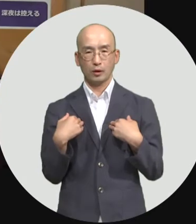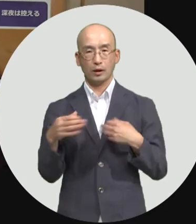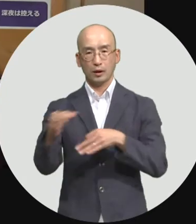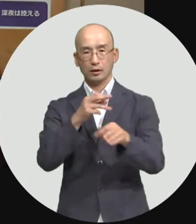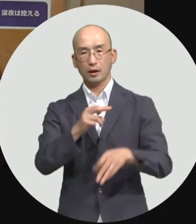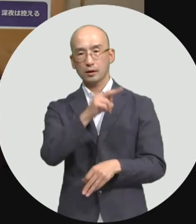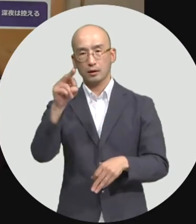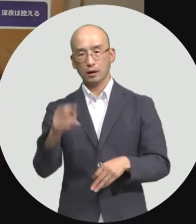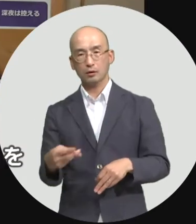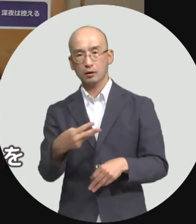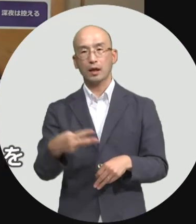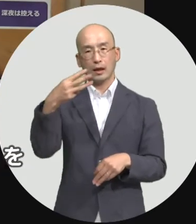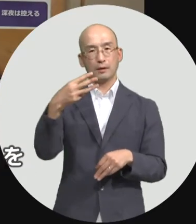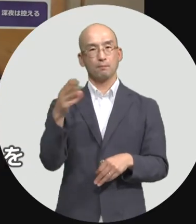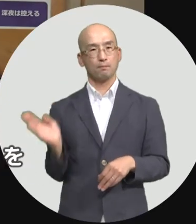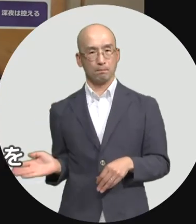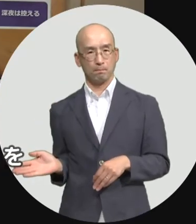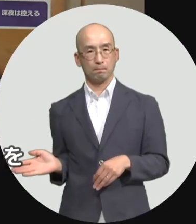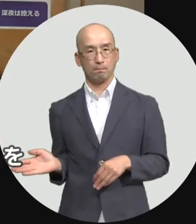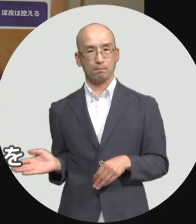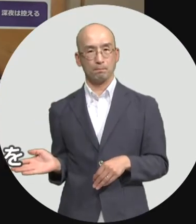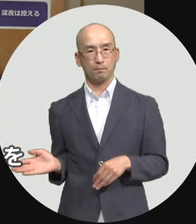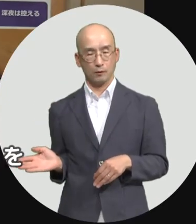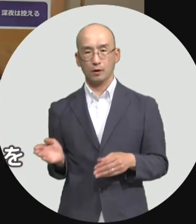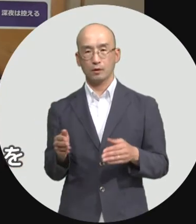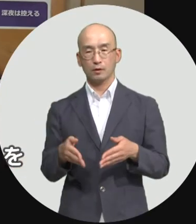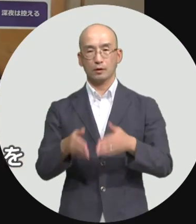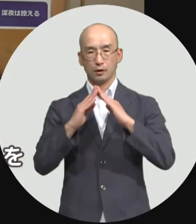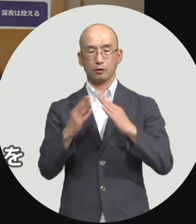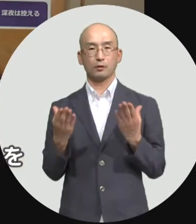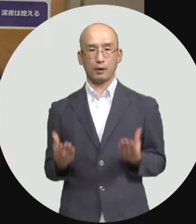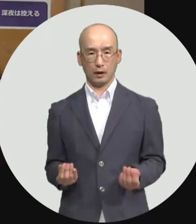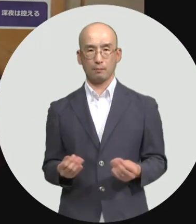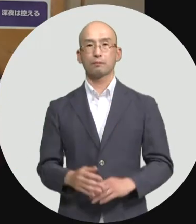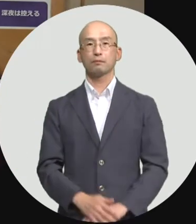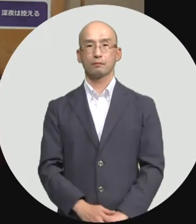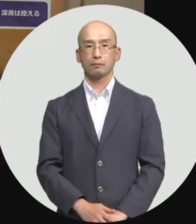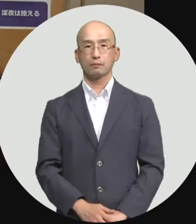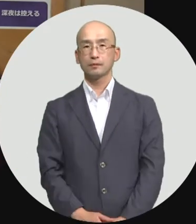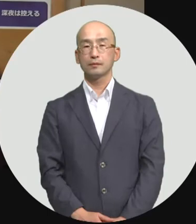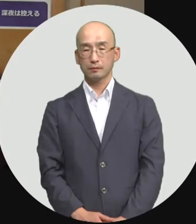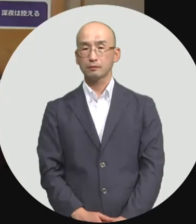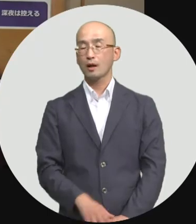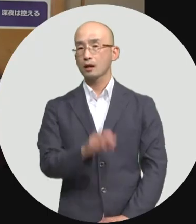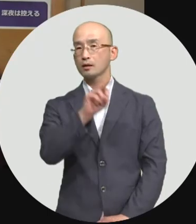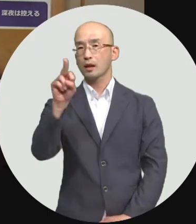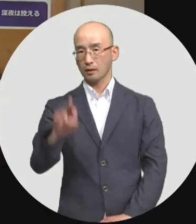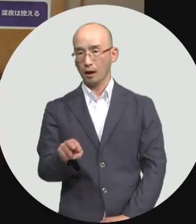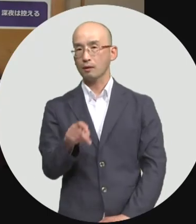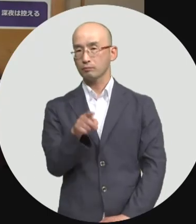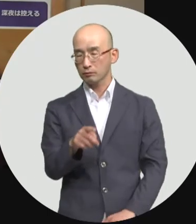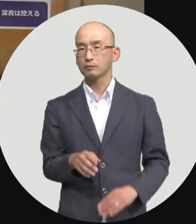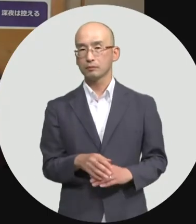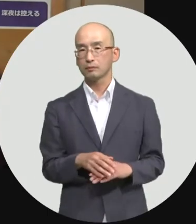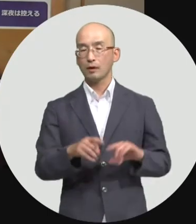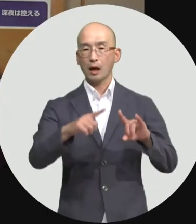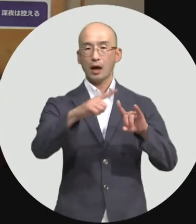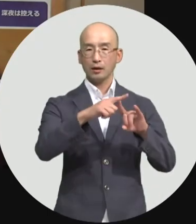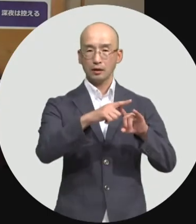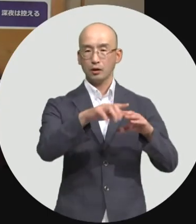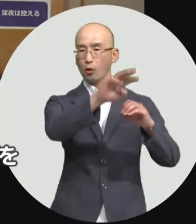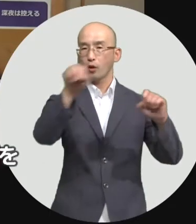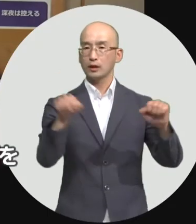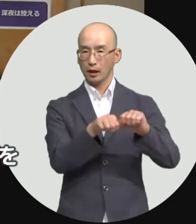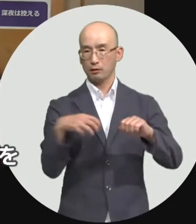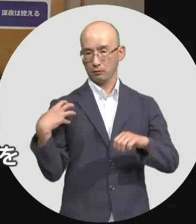に京都府テレワーク推進センターを設置することといたしました。まあ、このセンターには、IT のコーディネーターと、それ